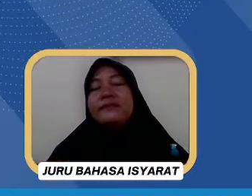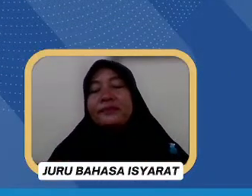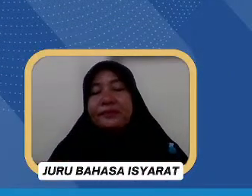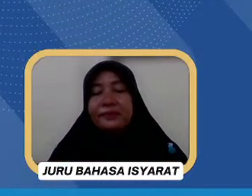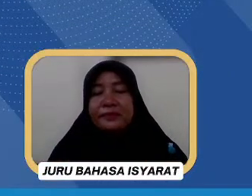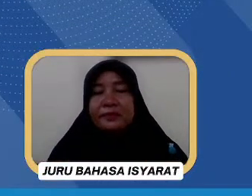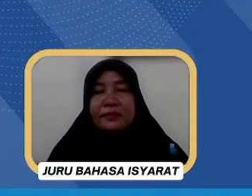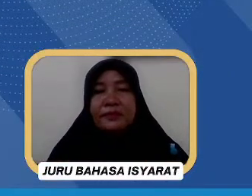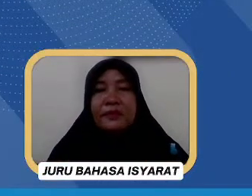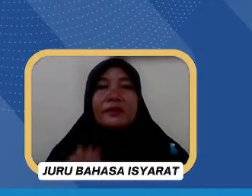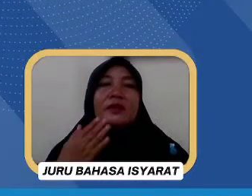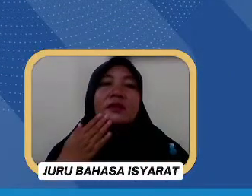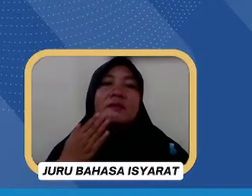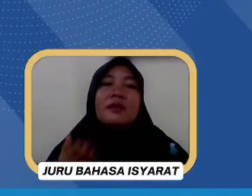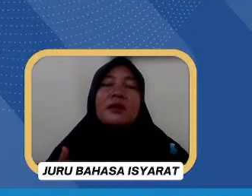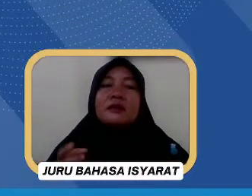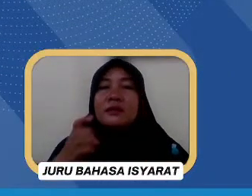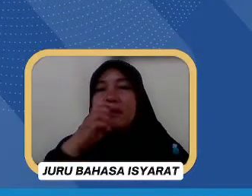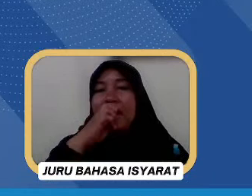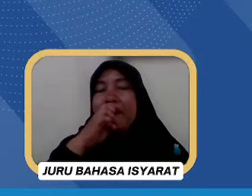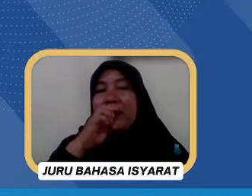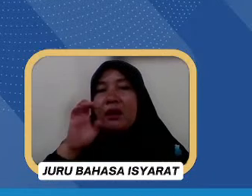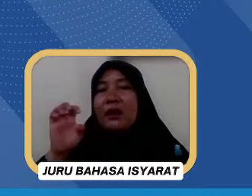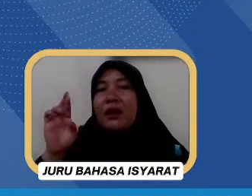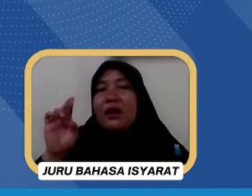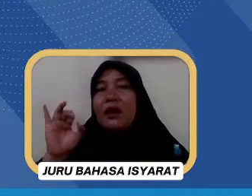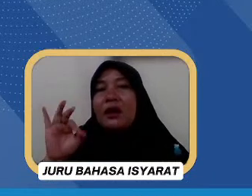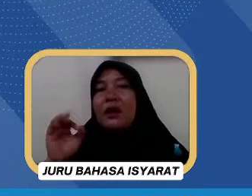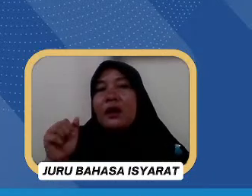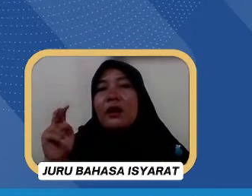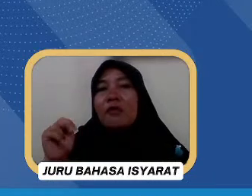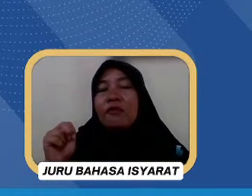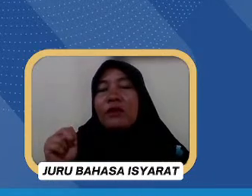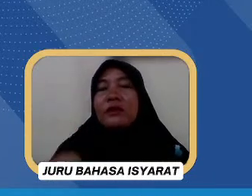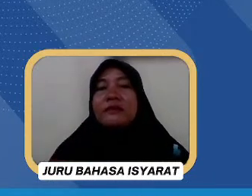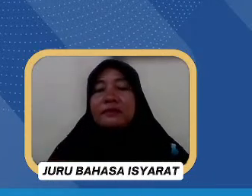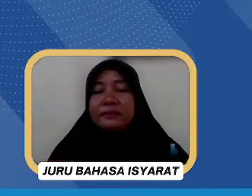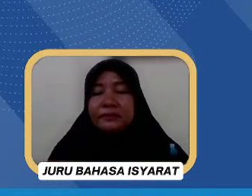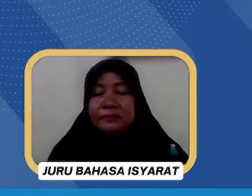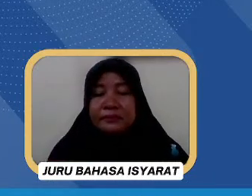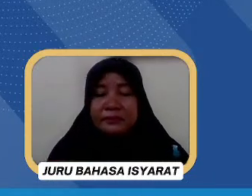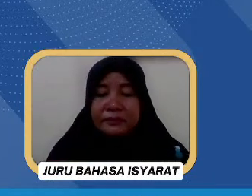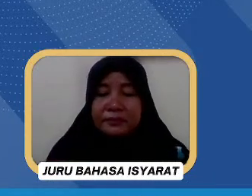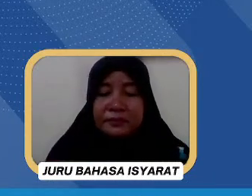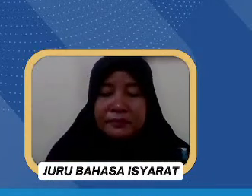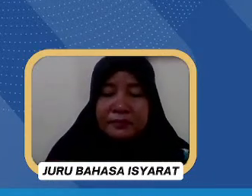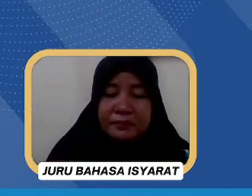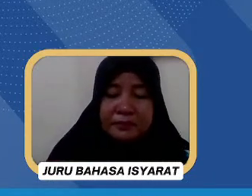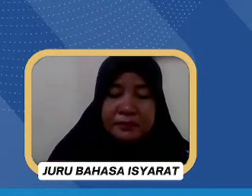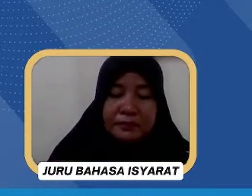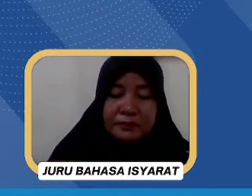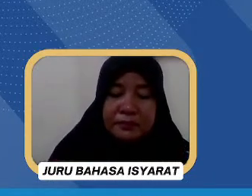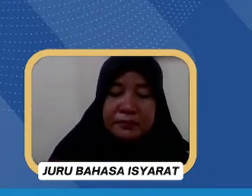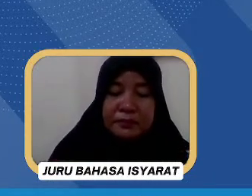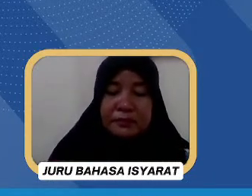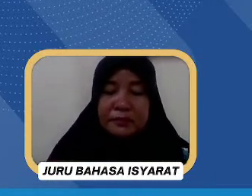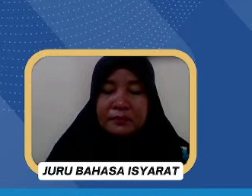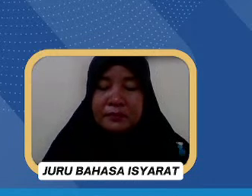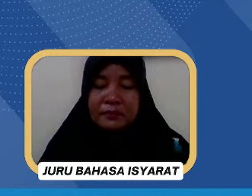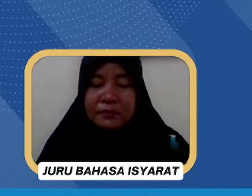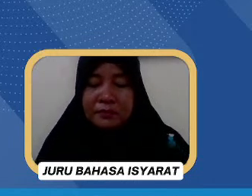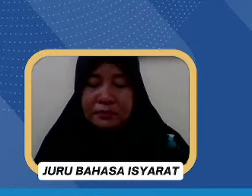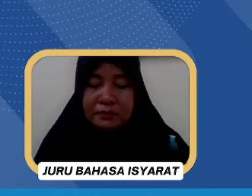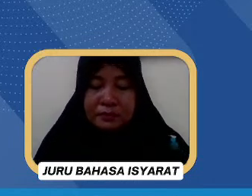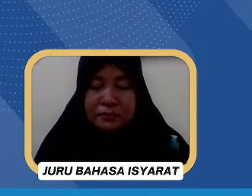Baik, terima kasih Bapak Ervan atas tanggapannya dan terima kasih Adik Siti atas pertanyaannya.